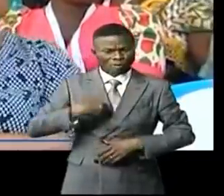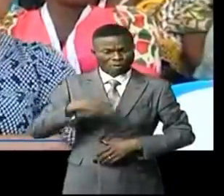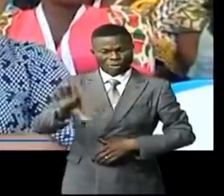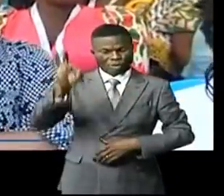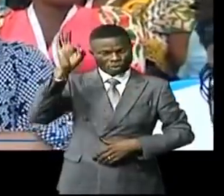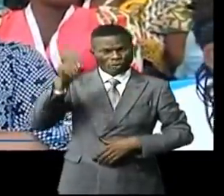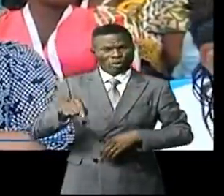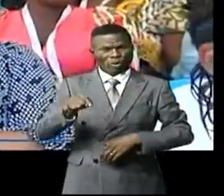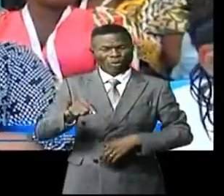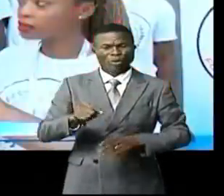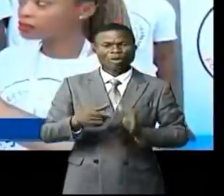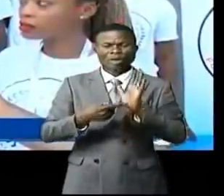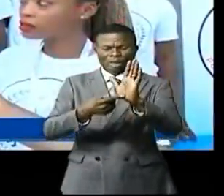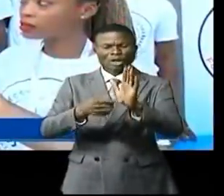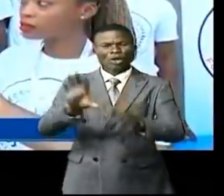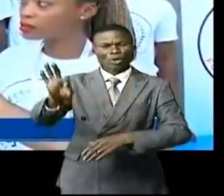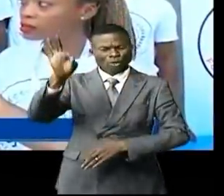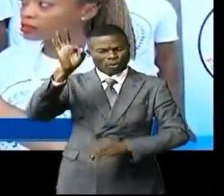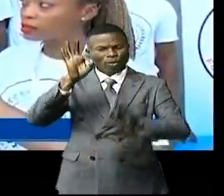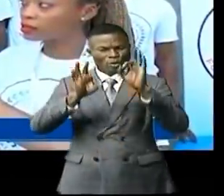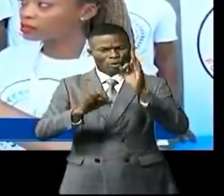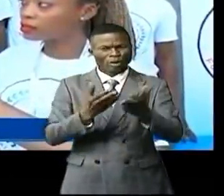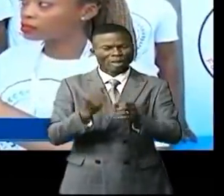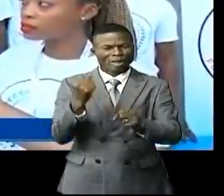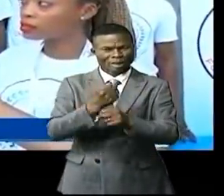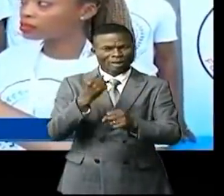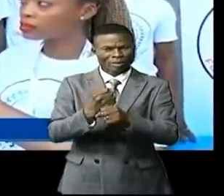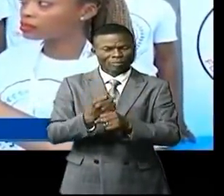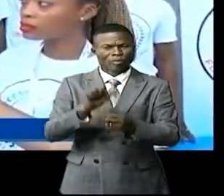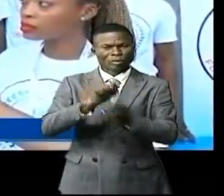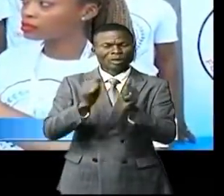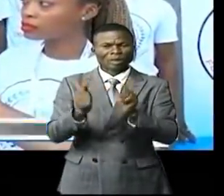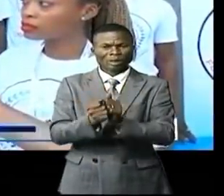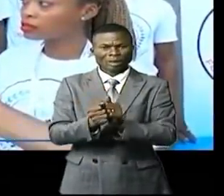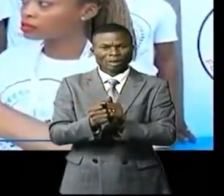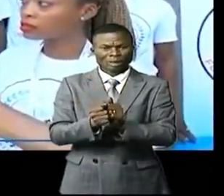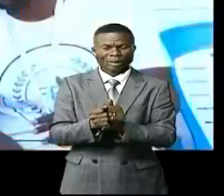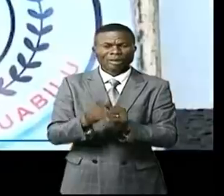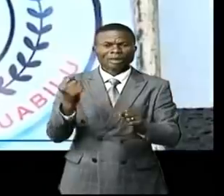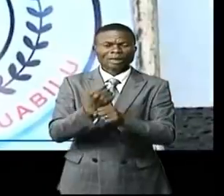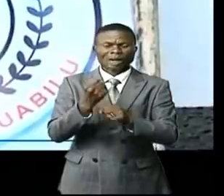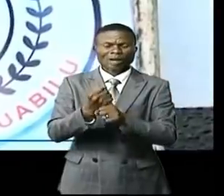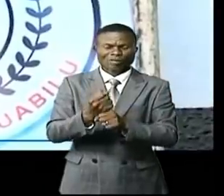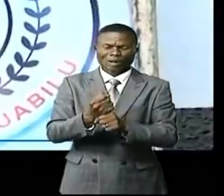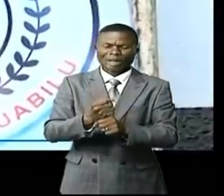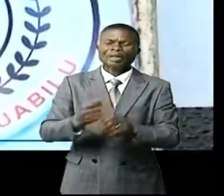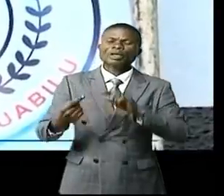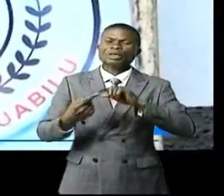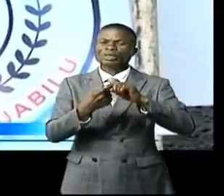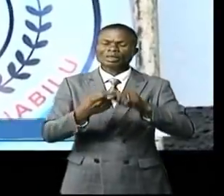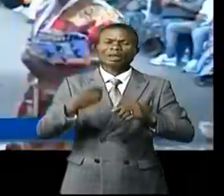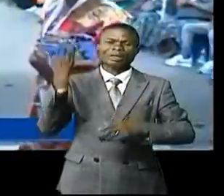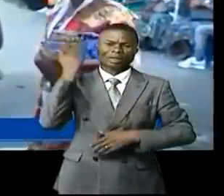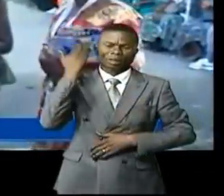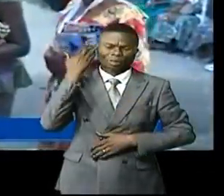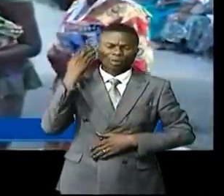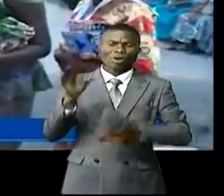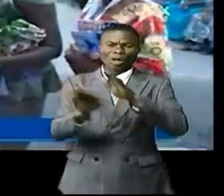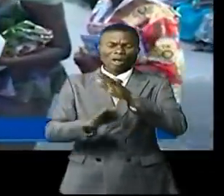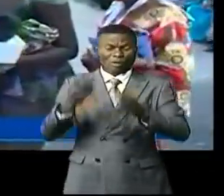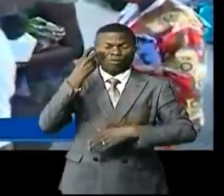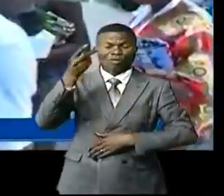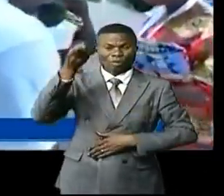ce sont celles-là qui ont choisi de travailler dans les domaines qu'on appelle domaine des hommes. Il faut préciser que cette fondation a pour